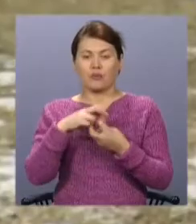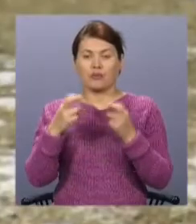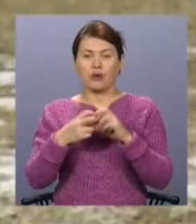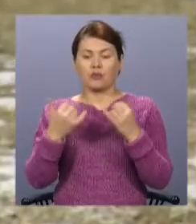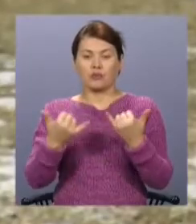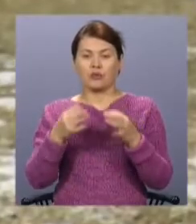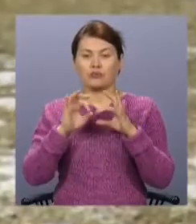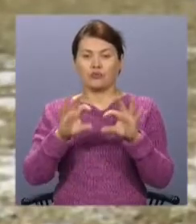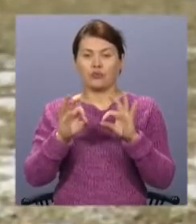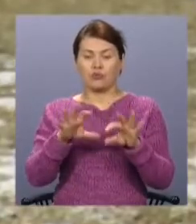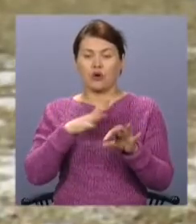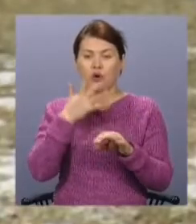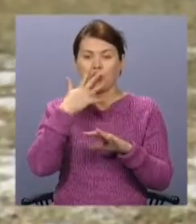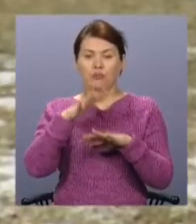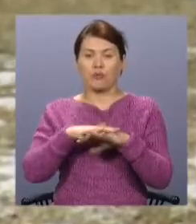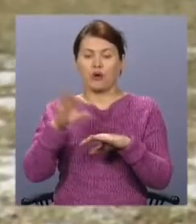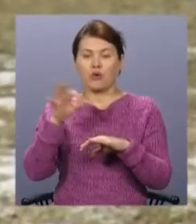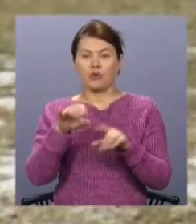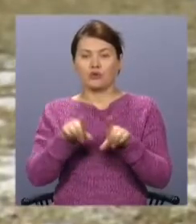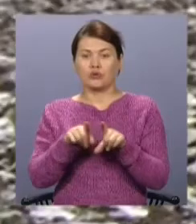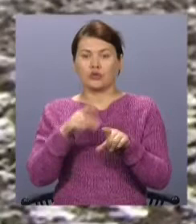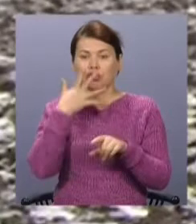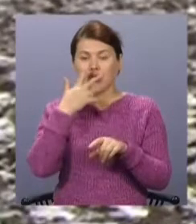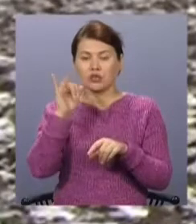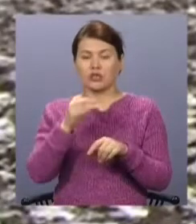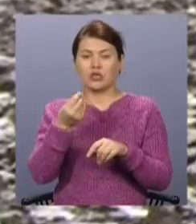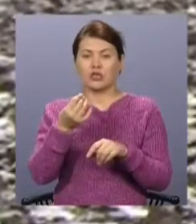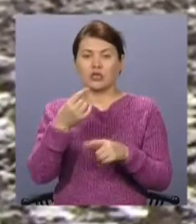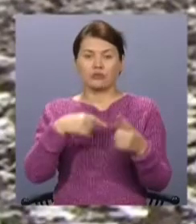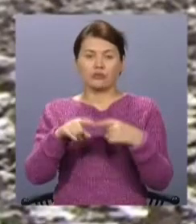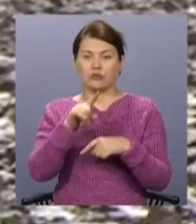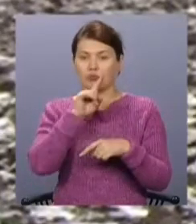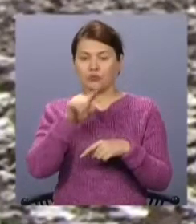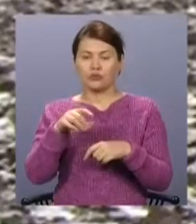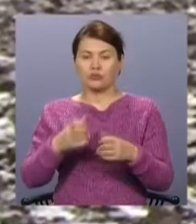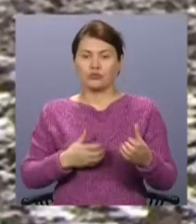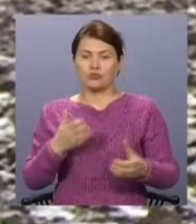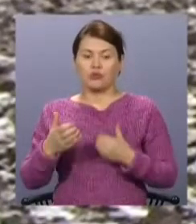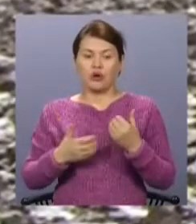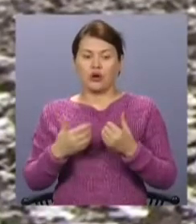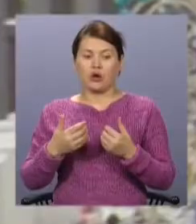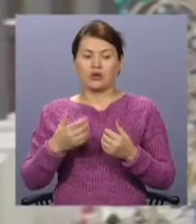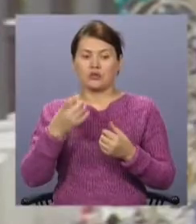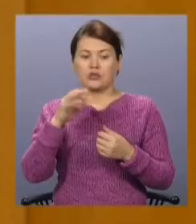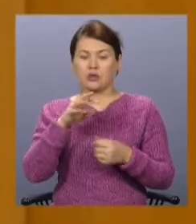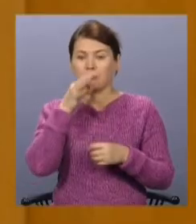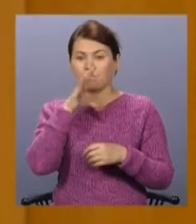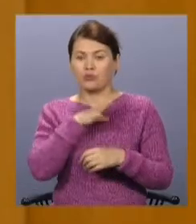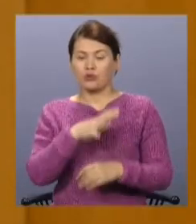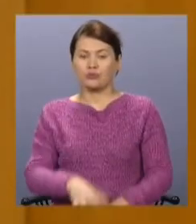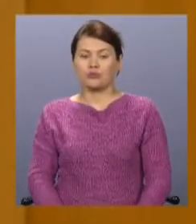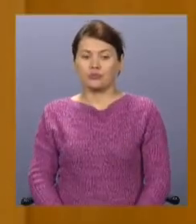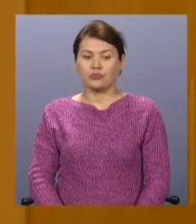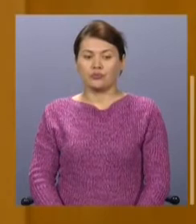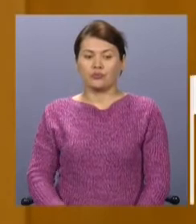бойынша түсініктеме берген Ұлттық банк төрағасы шетелдегі қаржы қайтпайды деген алаңдаушылық бекер деді. Я